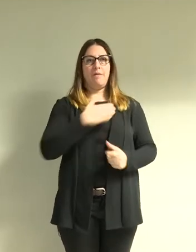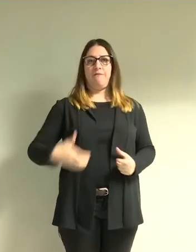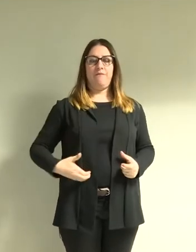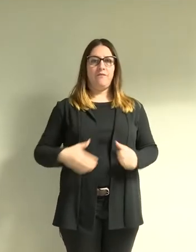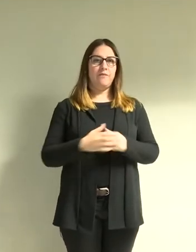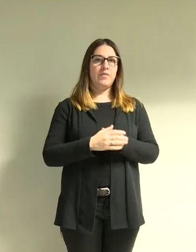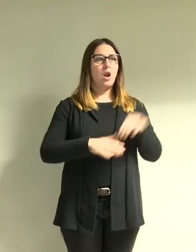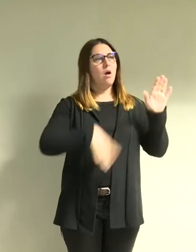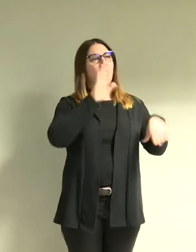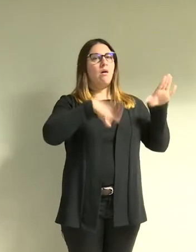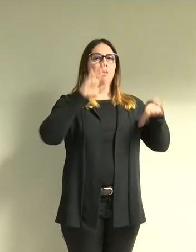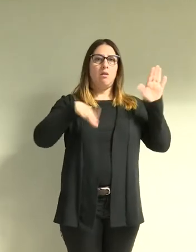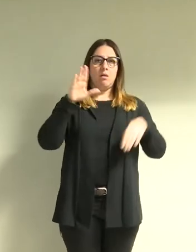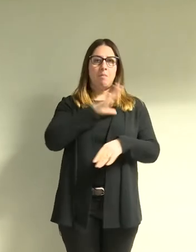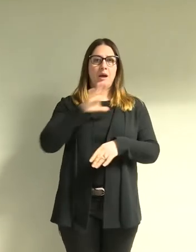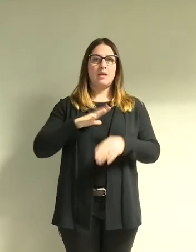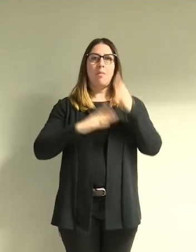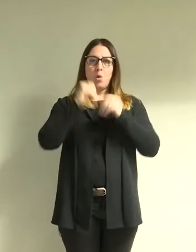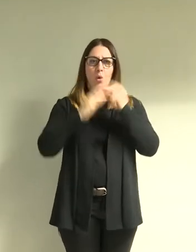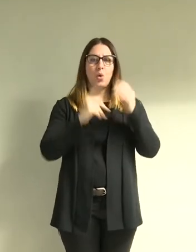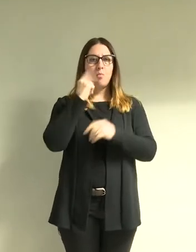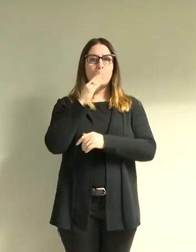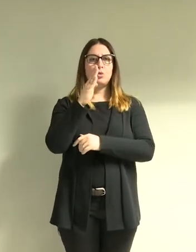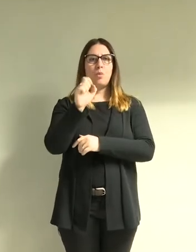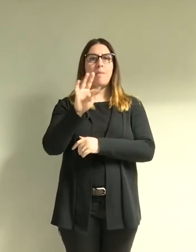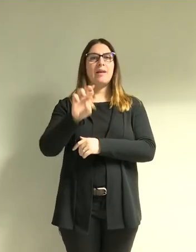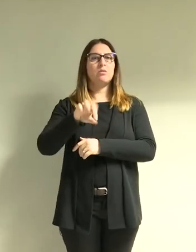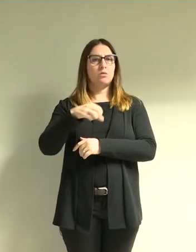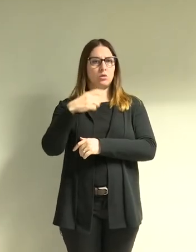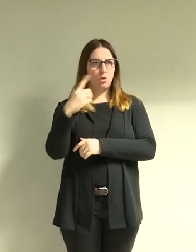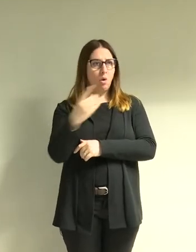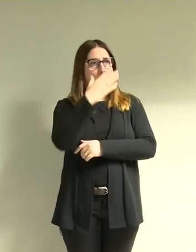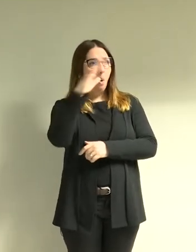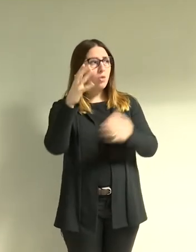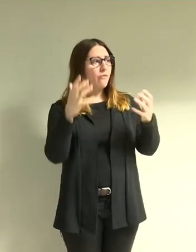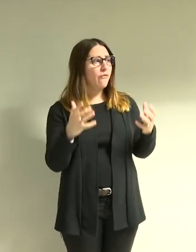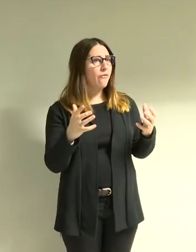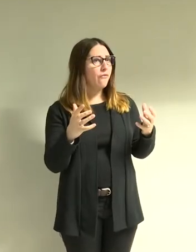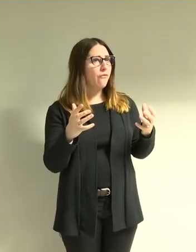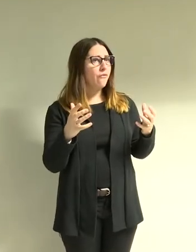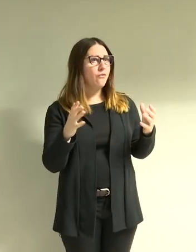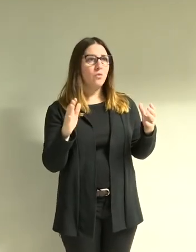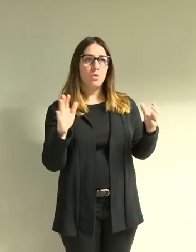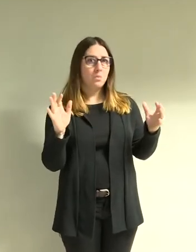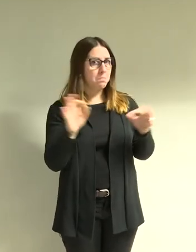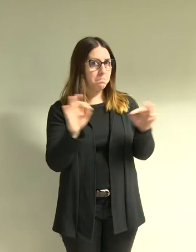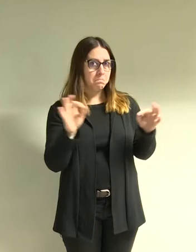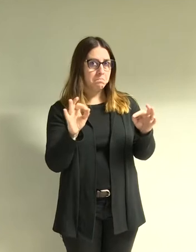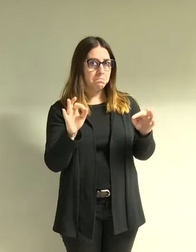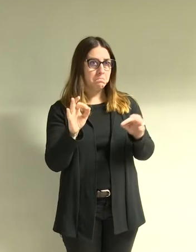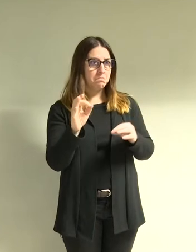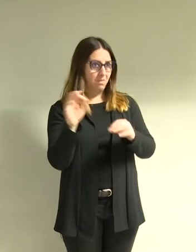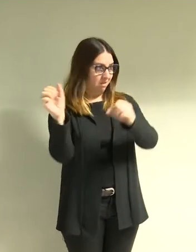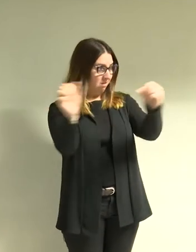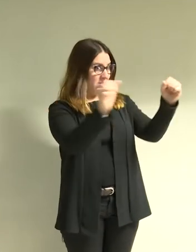enregistré les candidatures de madame l'heureux monsieur bertrand y at il d'autres candidatures non etes-vous tous